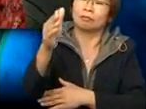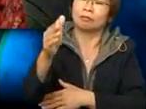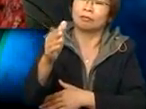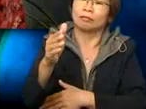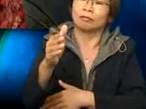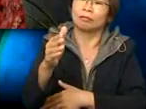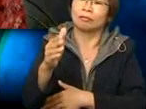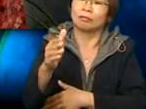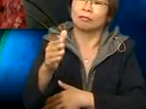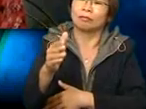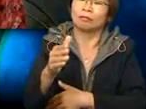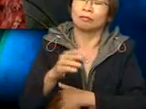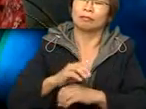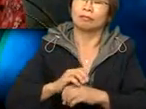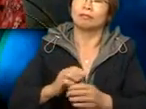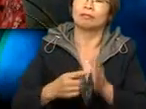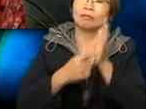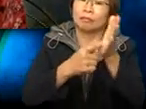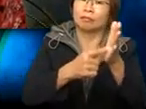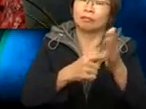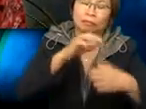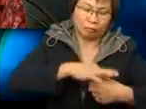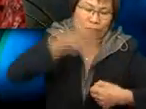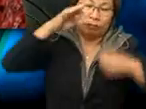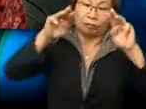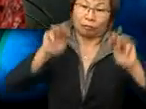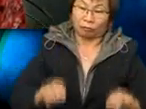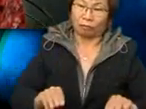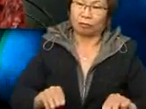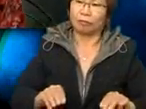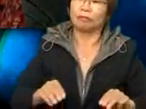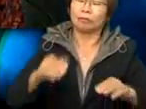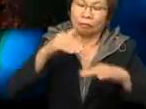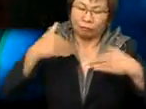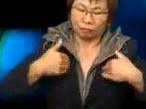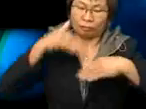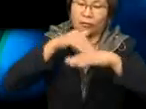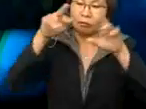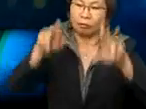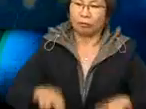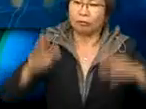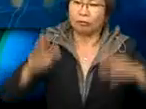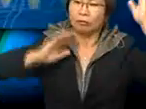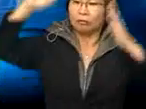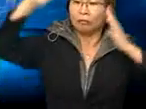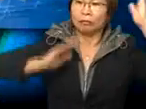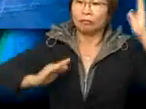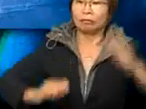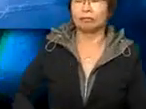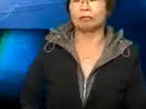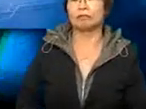lagi jiwa kemanusiaan yang ada pada rakyat Malaysia.